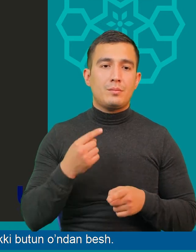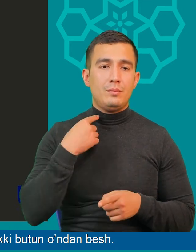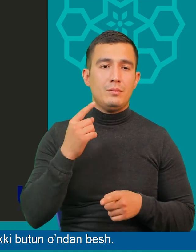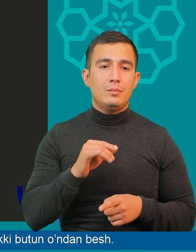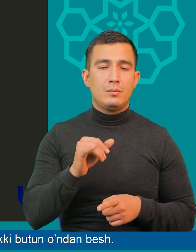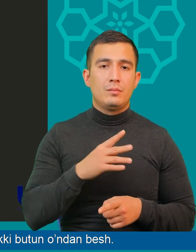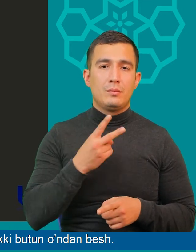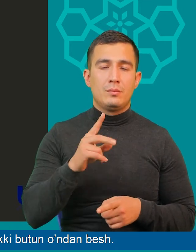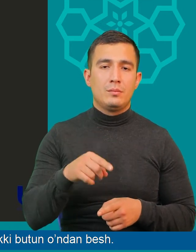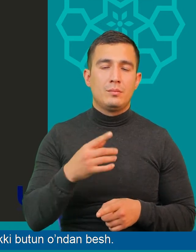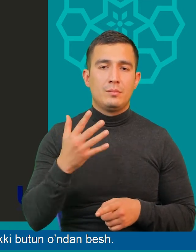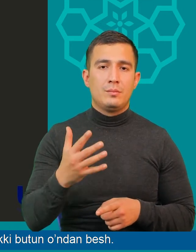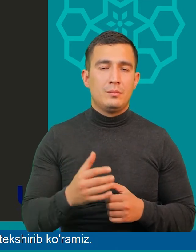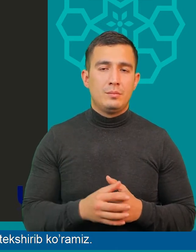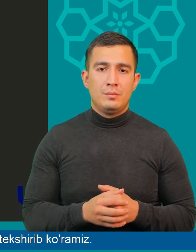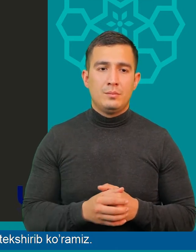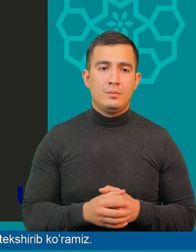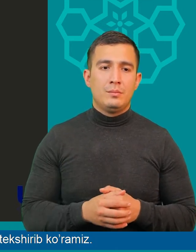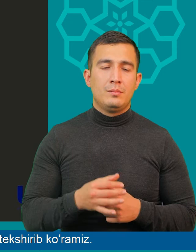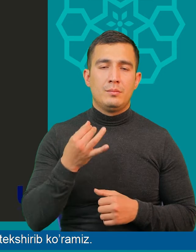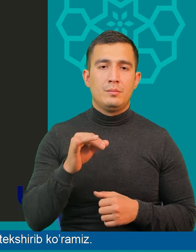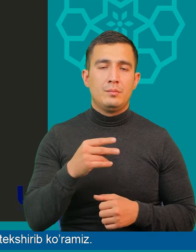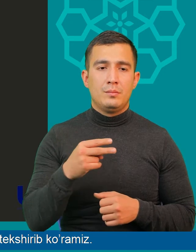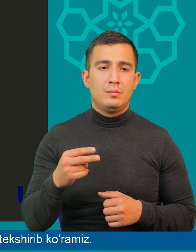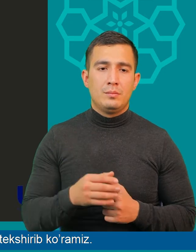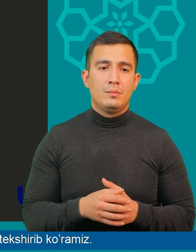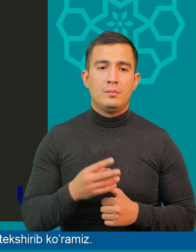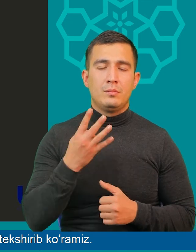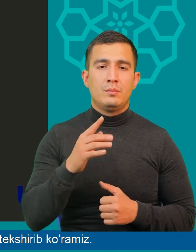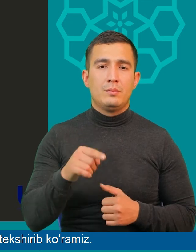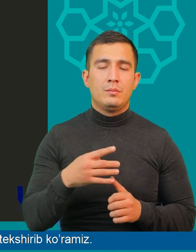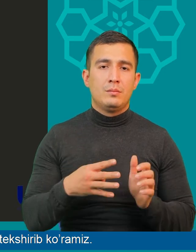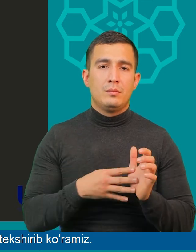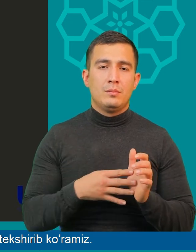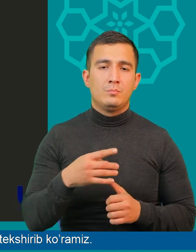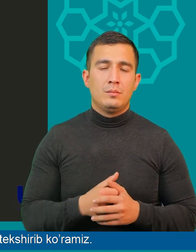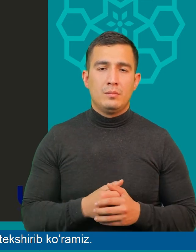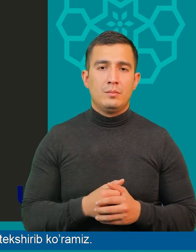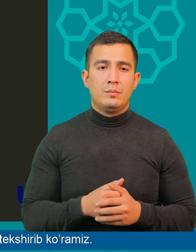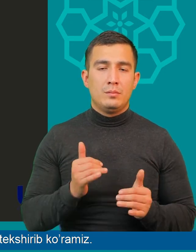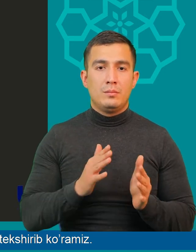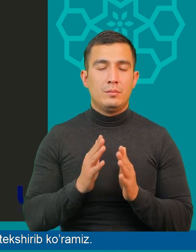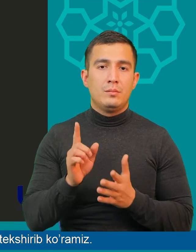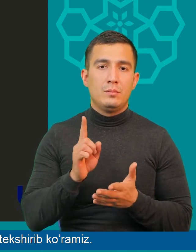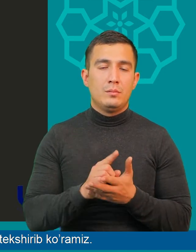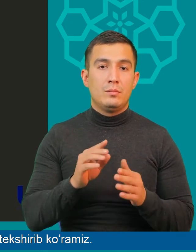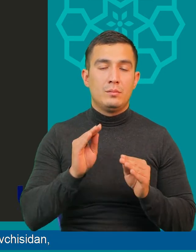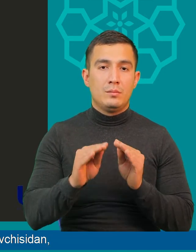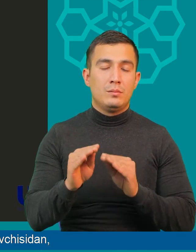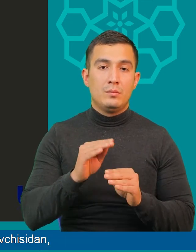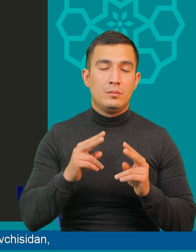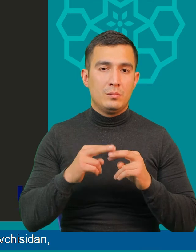bo'lgani uchun 2.10 dan 5, Y barobar 4.10 dan 9. Endi shartni qo'yib tekshirib